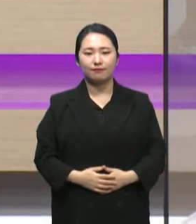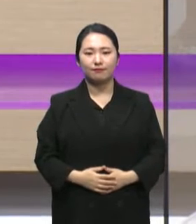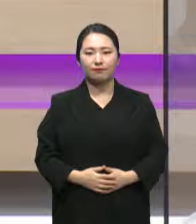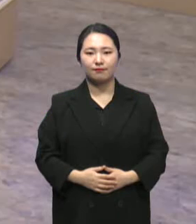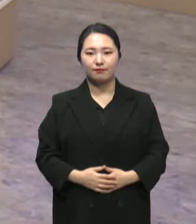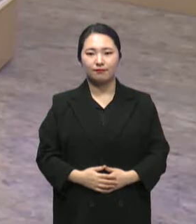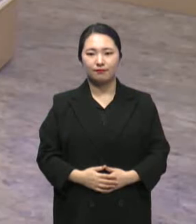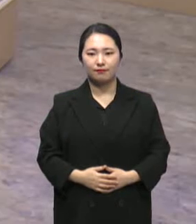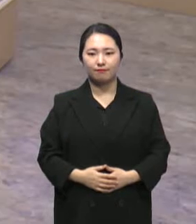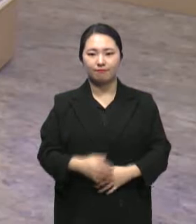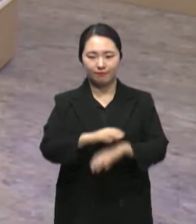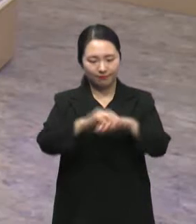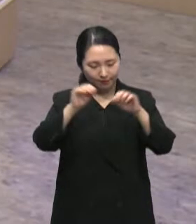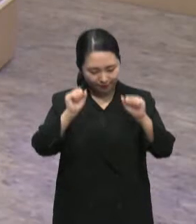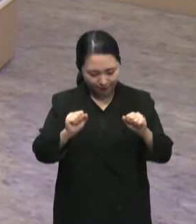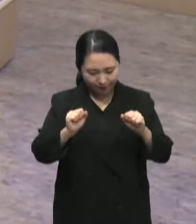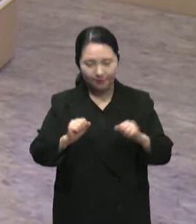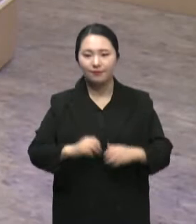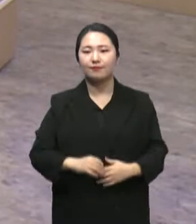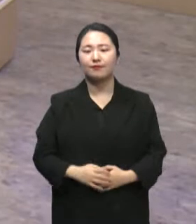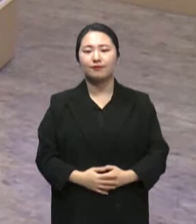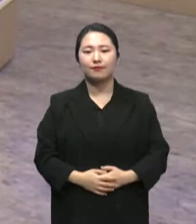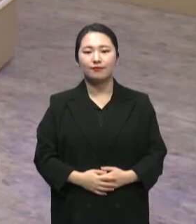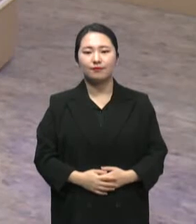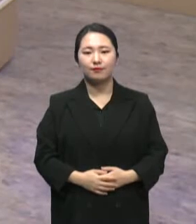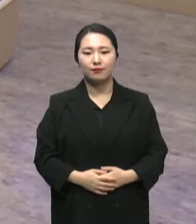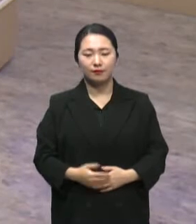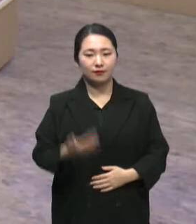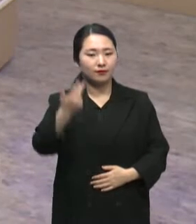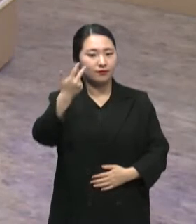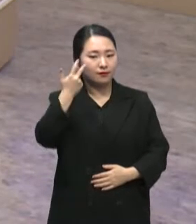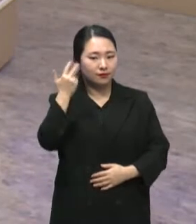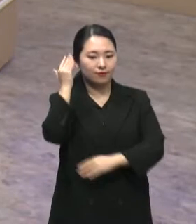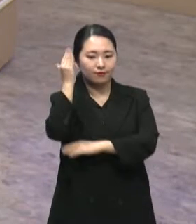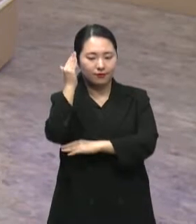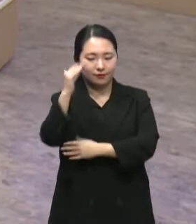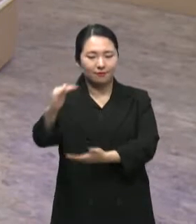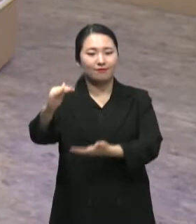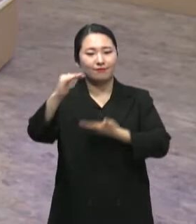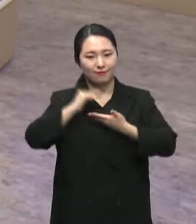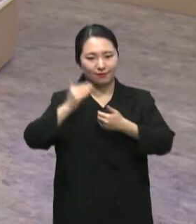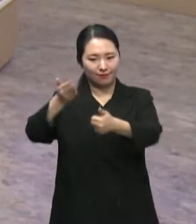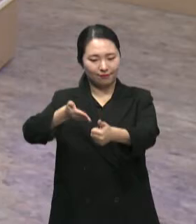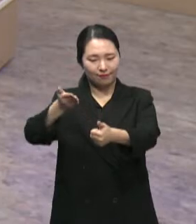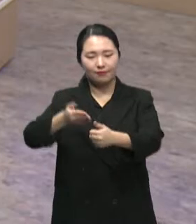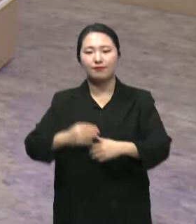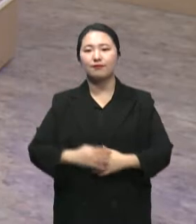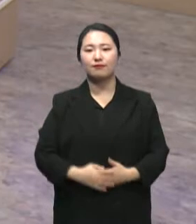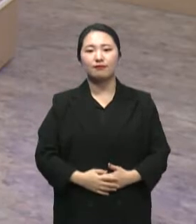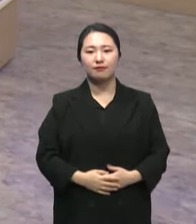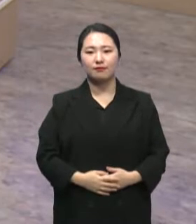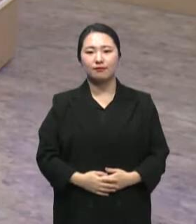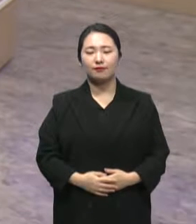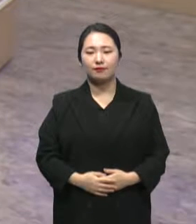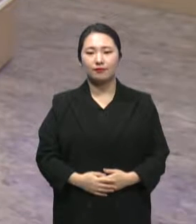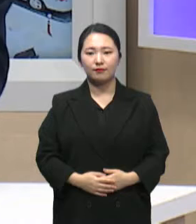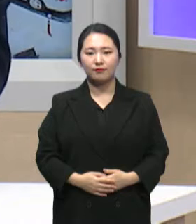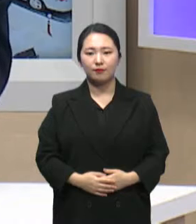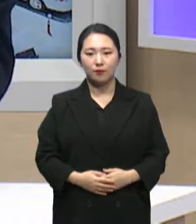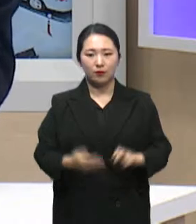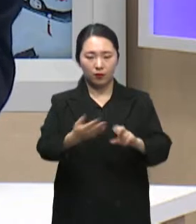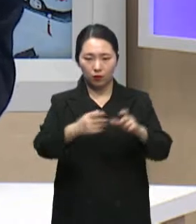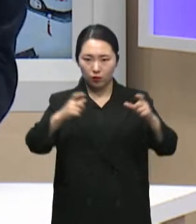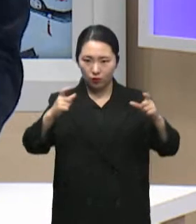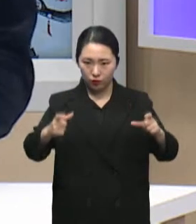나와있습니다 안녕하세요 안녕하세요 네 우선 지난 주 있었던 수십 먼저 들어볼 게 어떤 소식 준비됐나요 예미